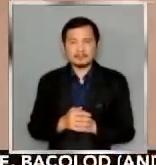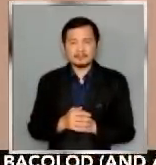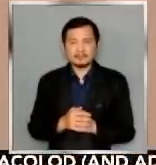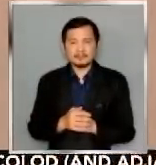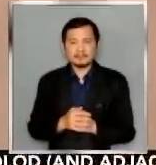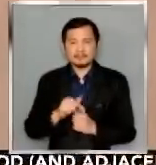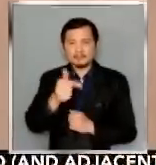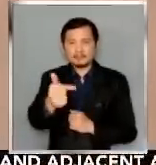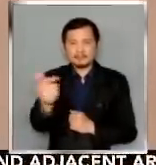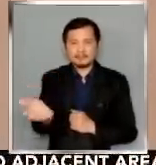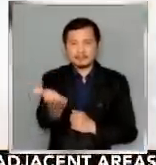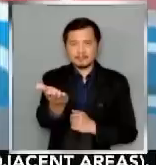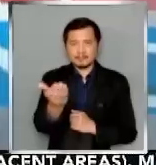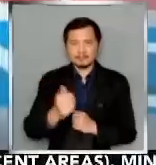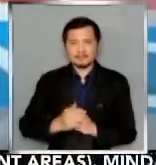Nakatutok 24 oras.